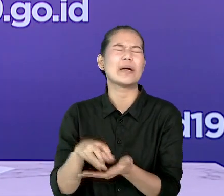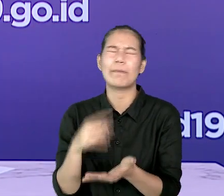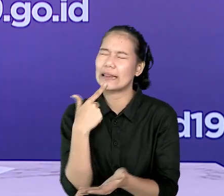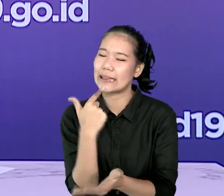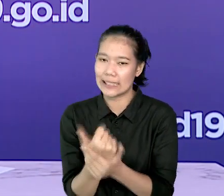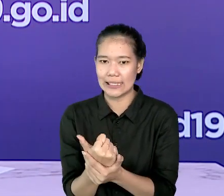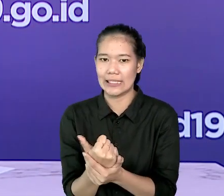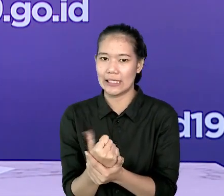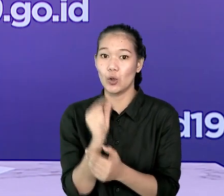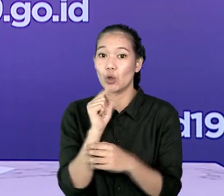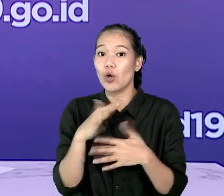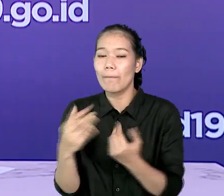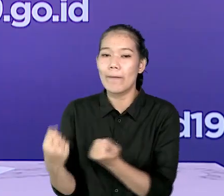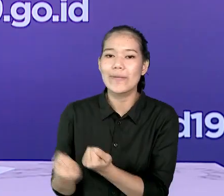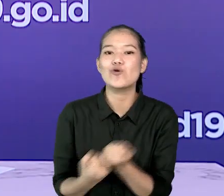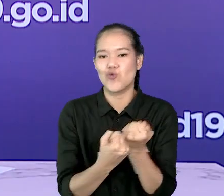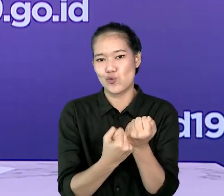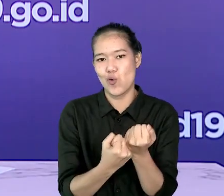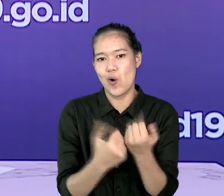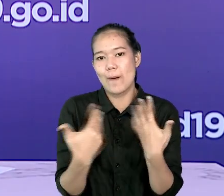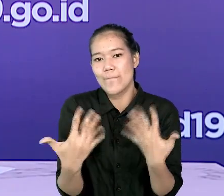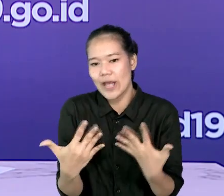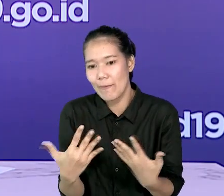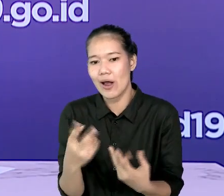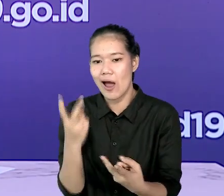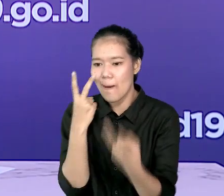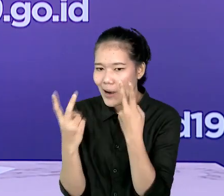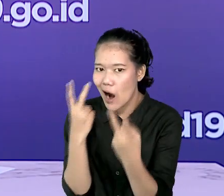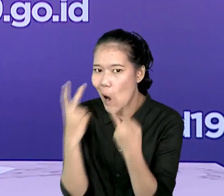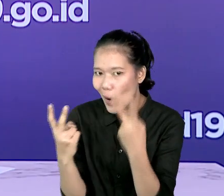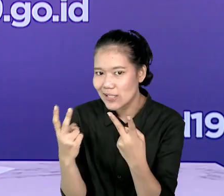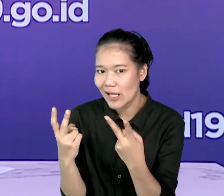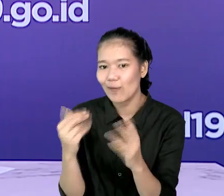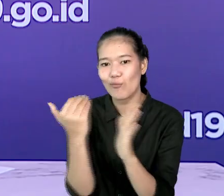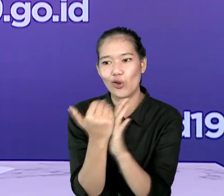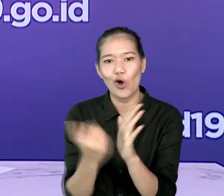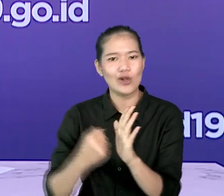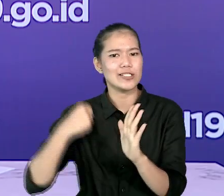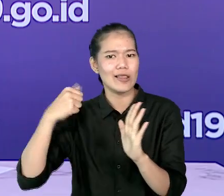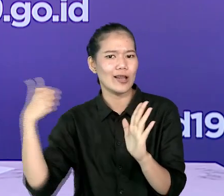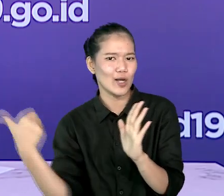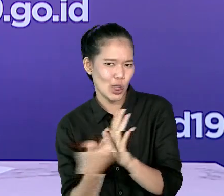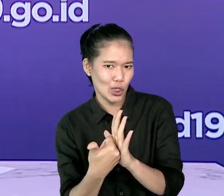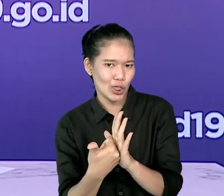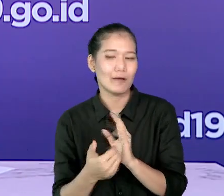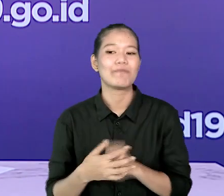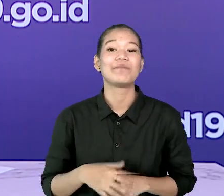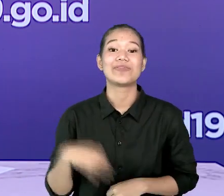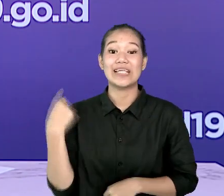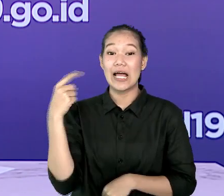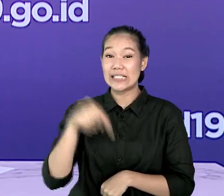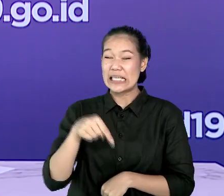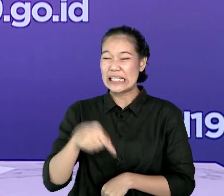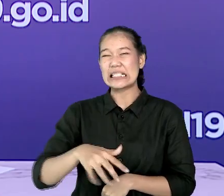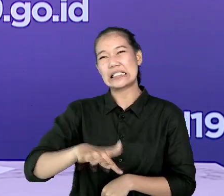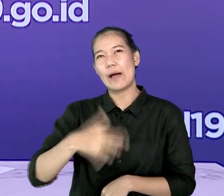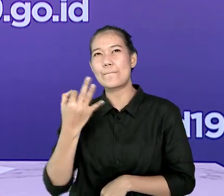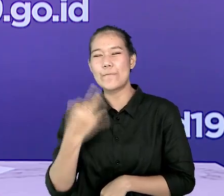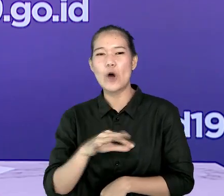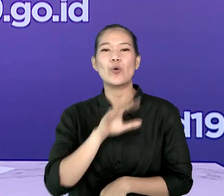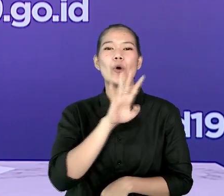penting untuk mendukung implementasi pengawasan protokol kesehatan. Saat ini baru